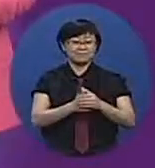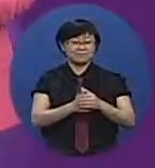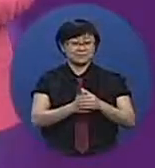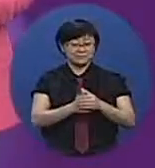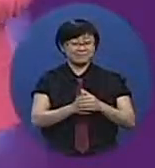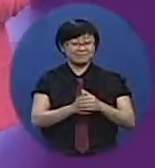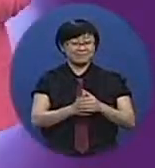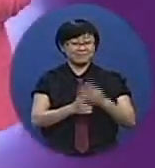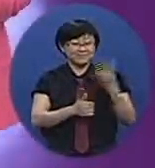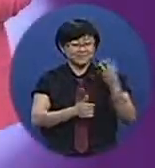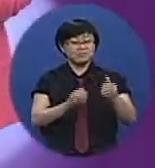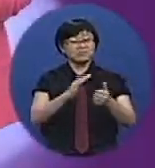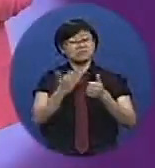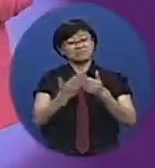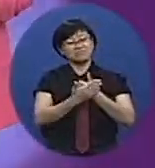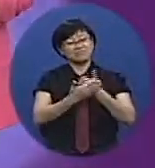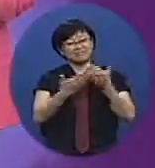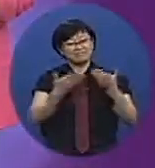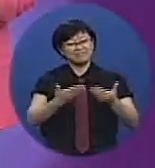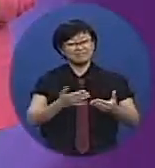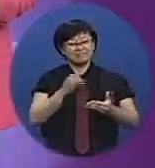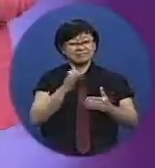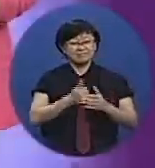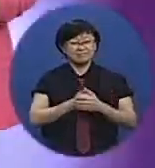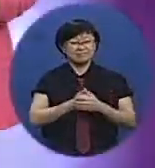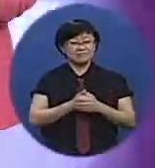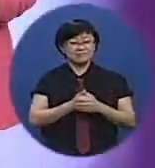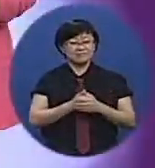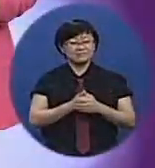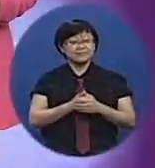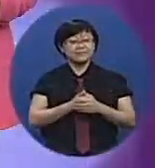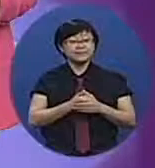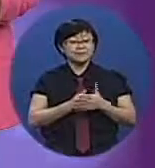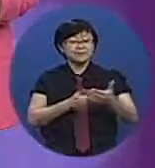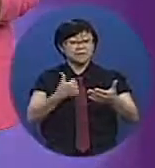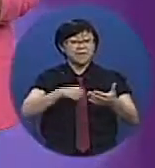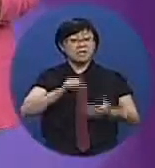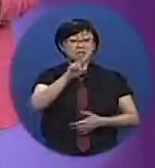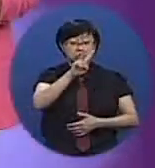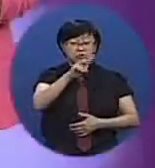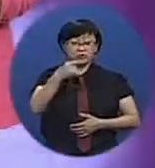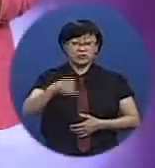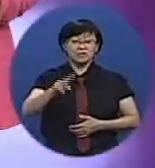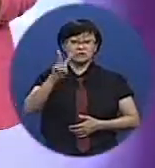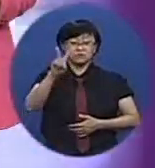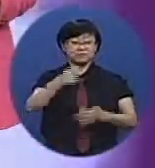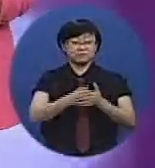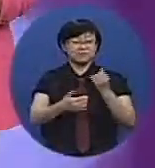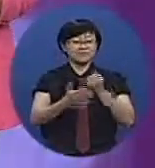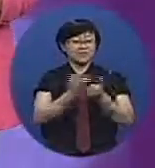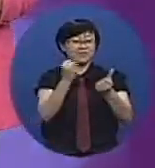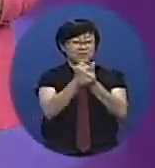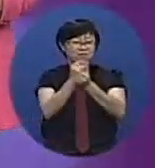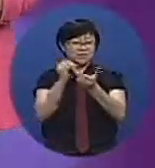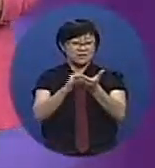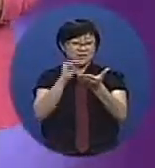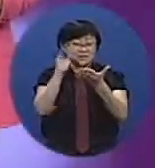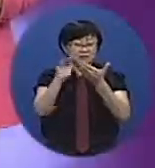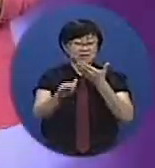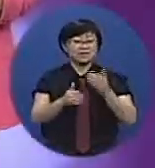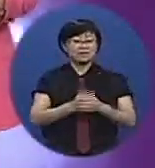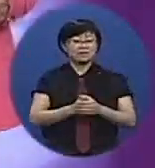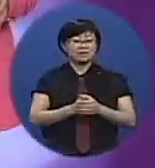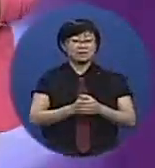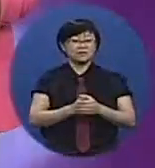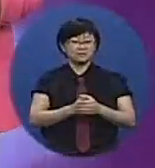잘 하시죠? 네, 이제 애들, 저, 이남 2년대 다 결혼 다 하고. 네. 그래서 이제 혼자 이제. 네,